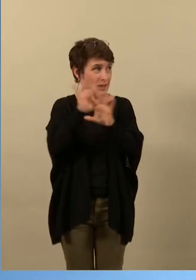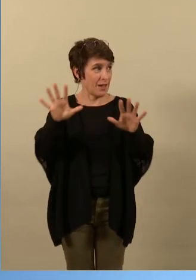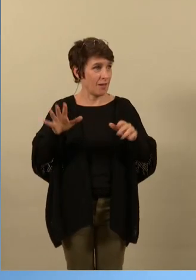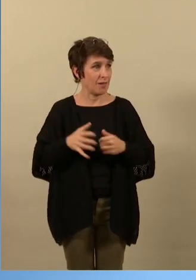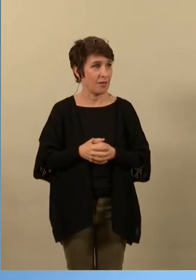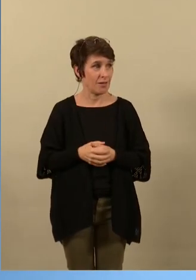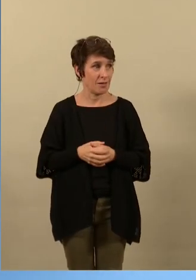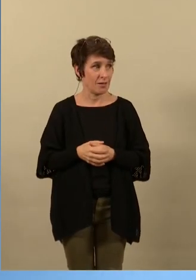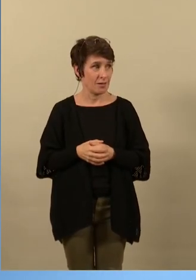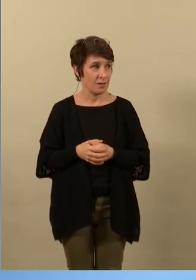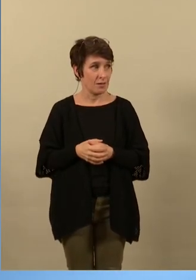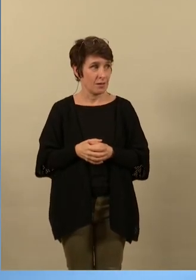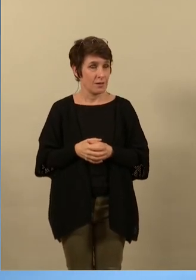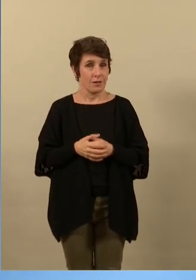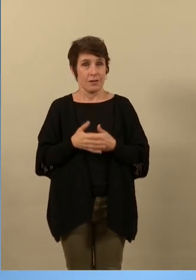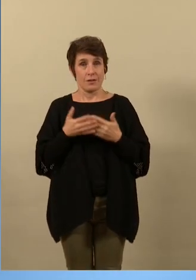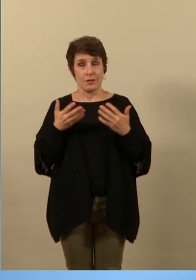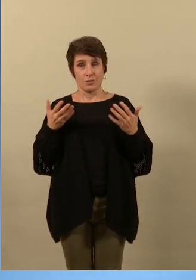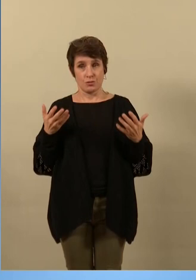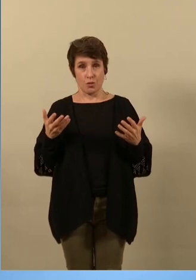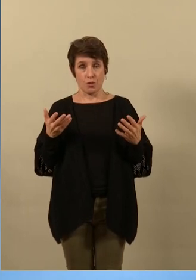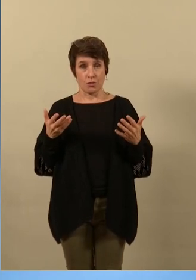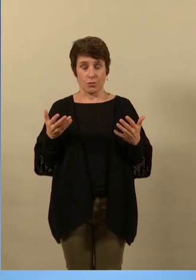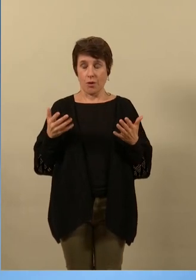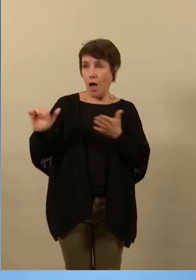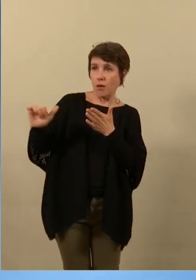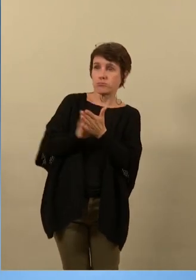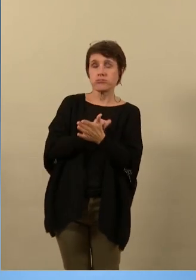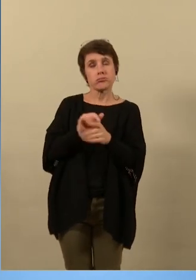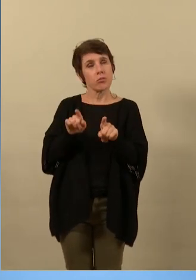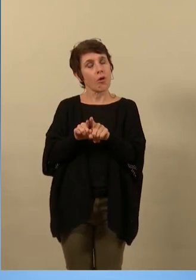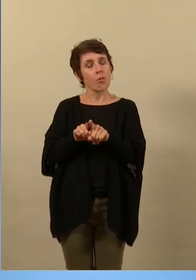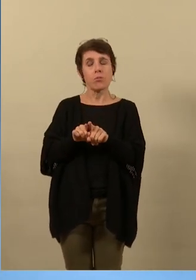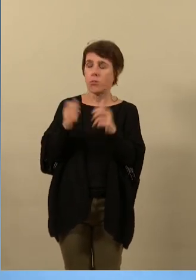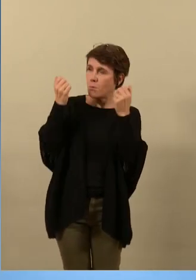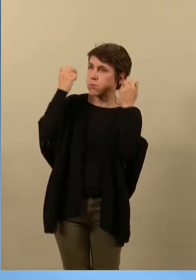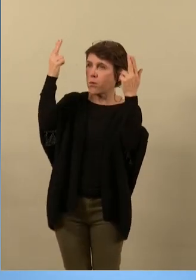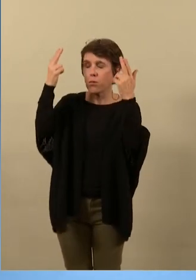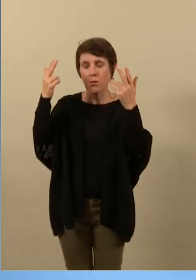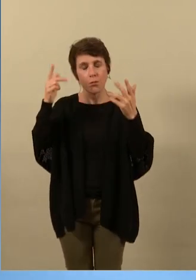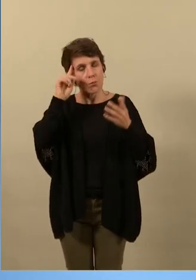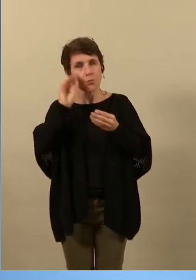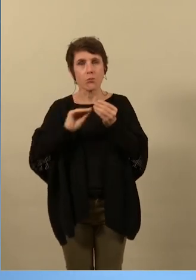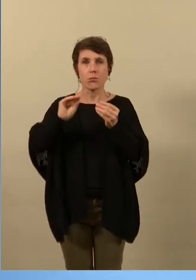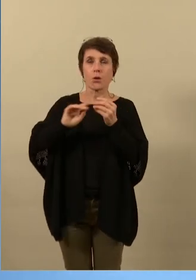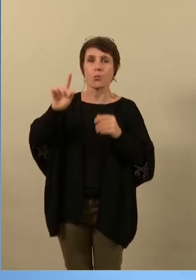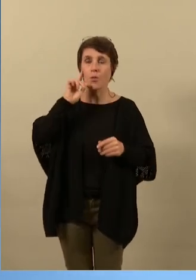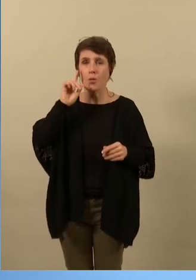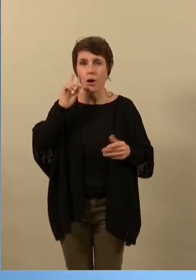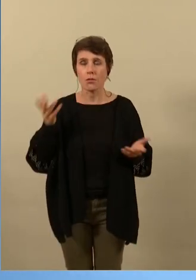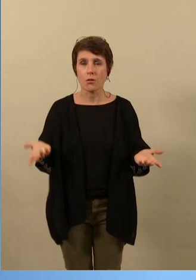d'éisè ce effacement est un véritable affrant et qui pose des nombreuses questions